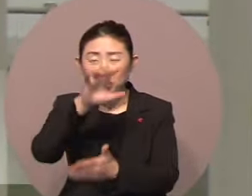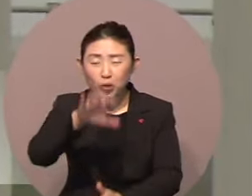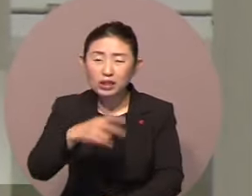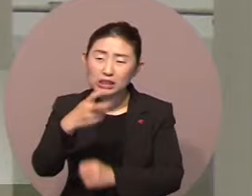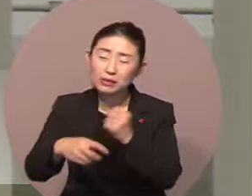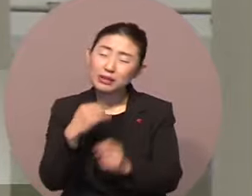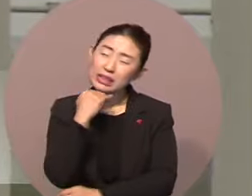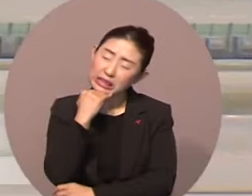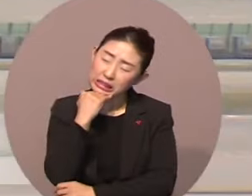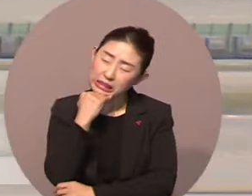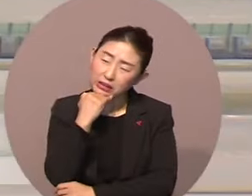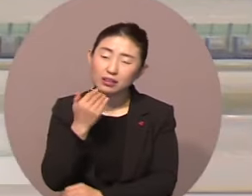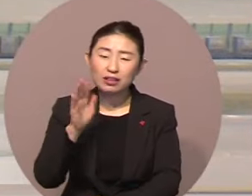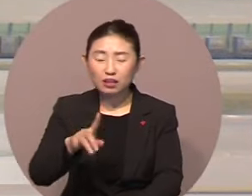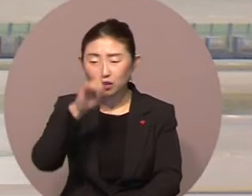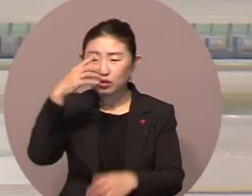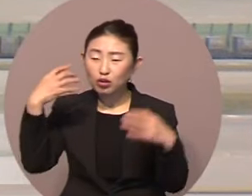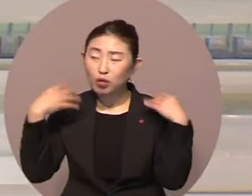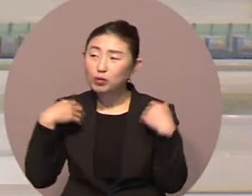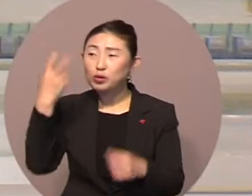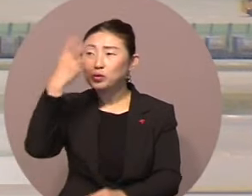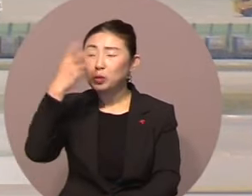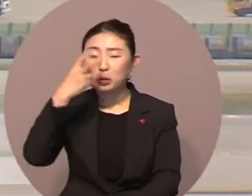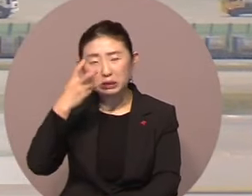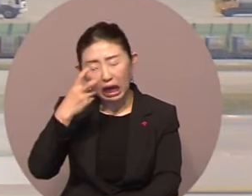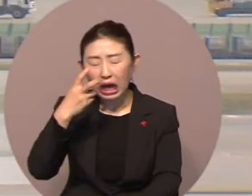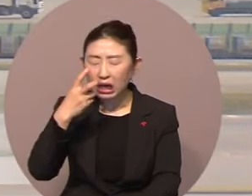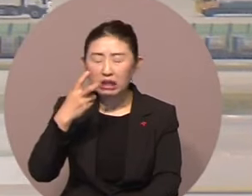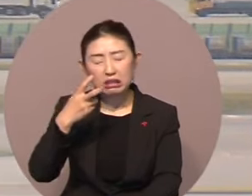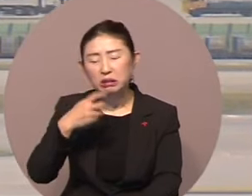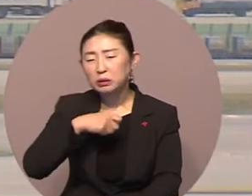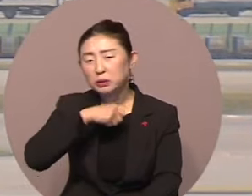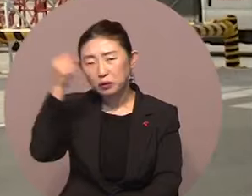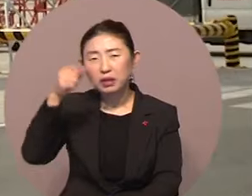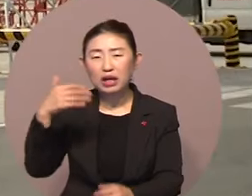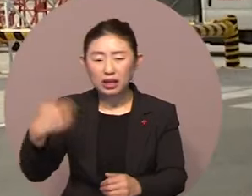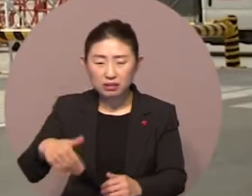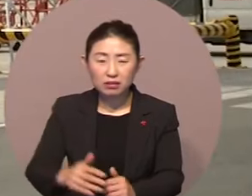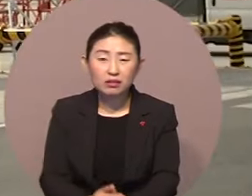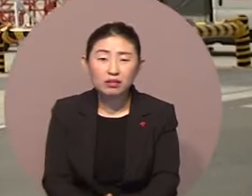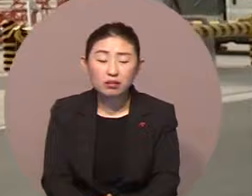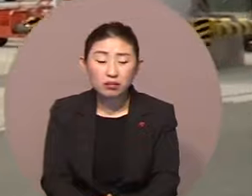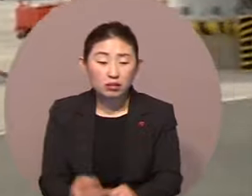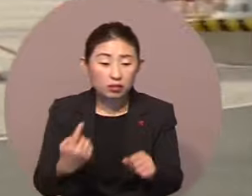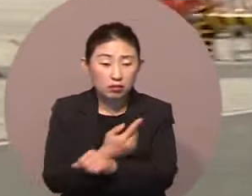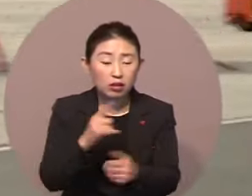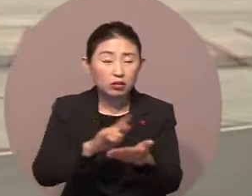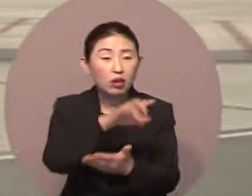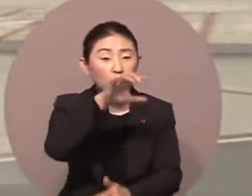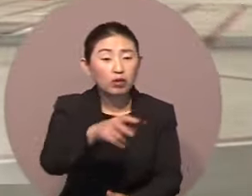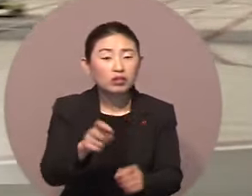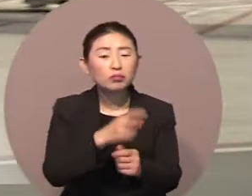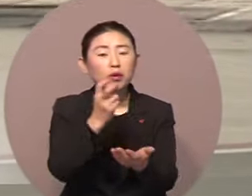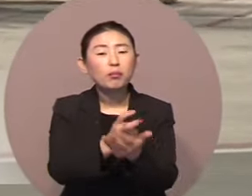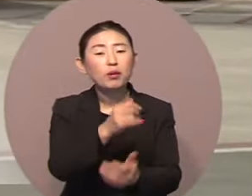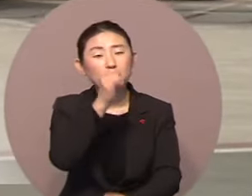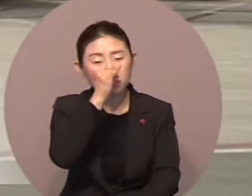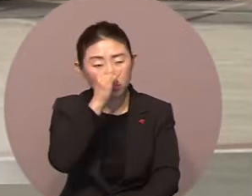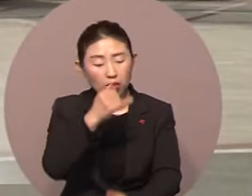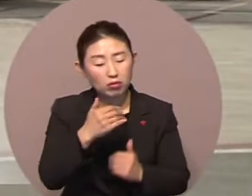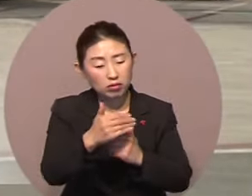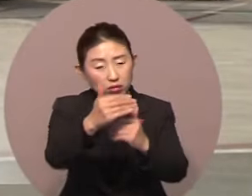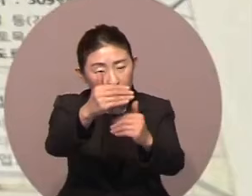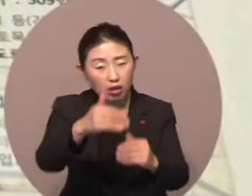숙원 사업임에도 정부 예비타당성 조사를 통과하지 못했습니다. 다른 지역 공항 사업은 특별법까지 제정해 10조